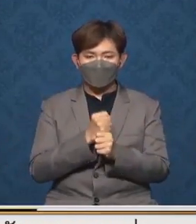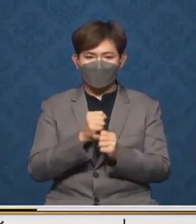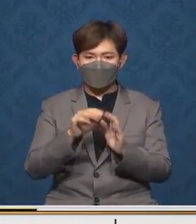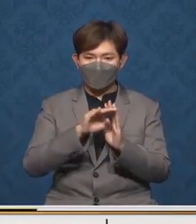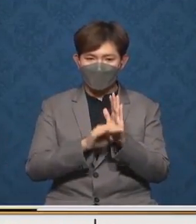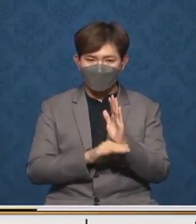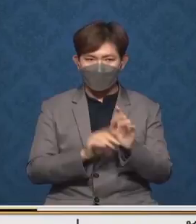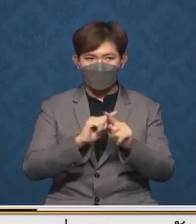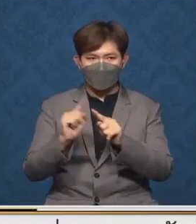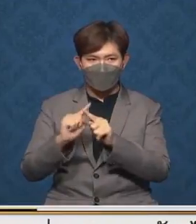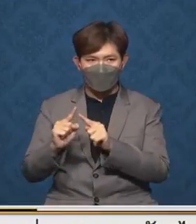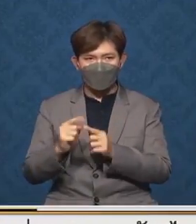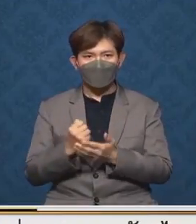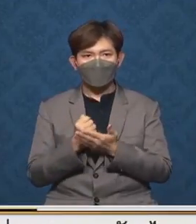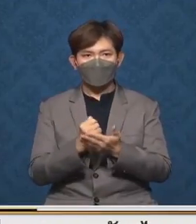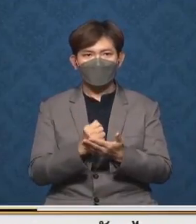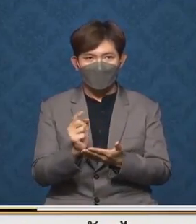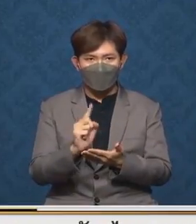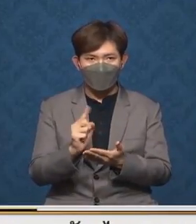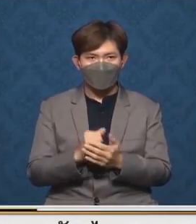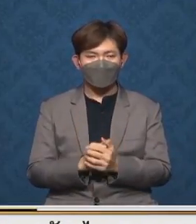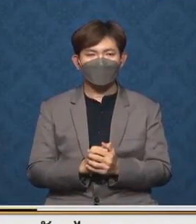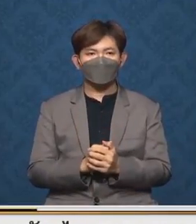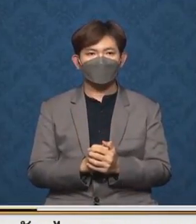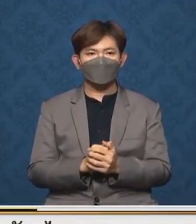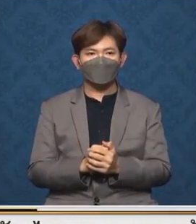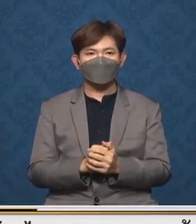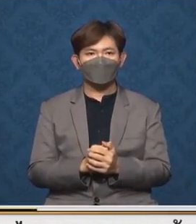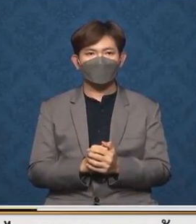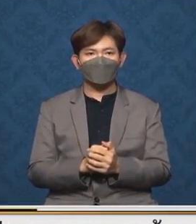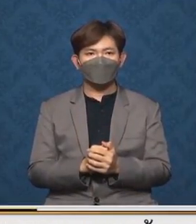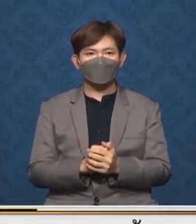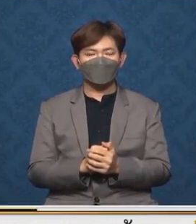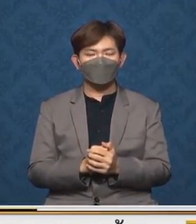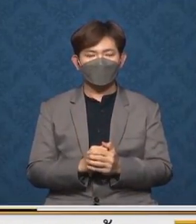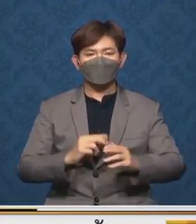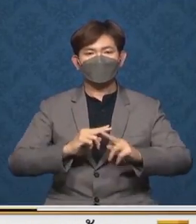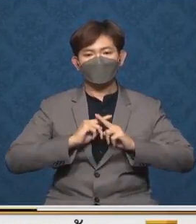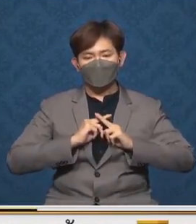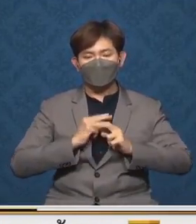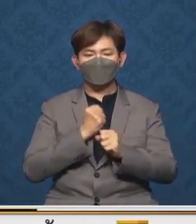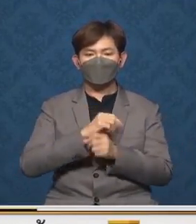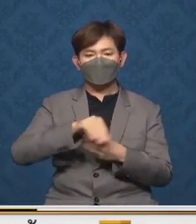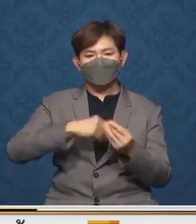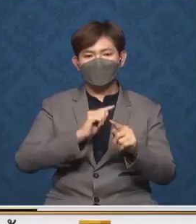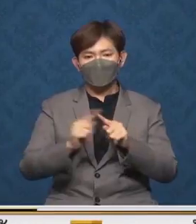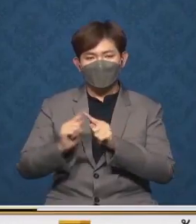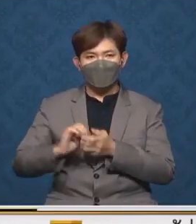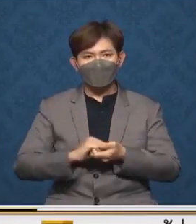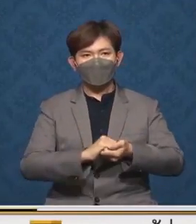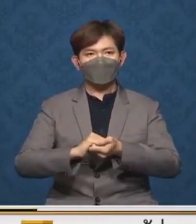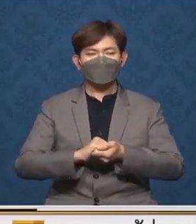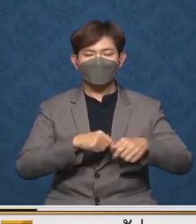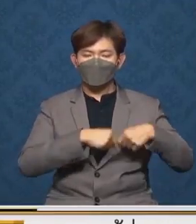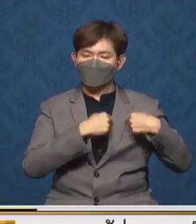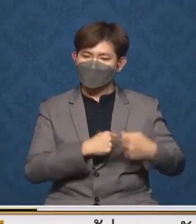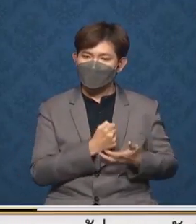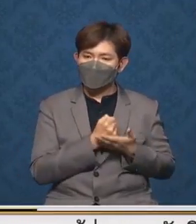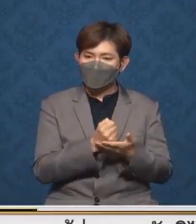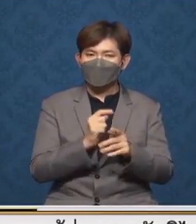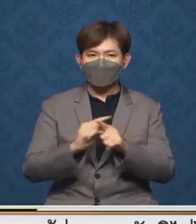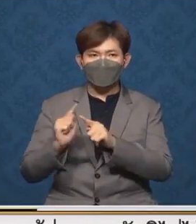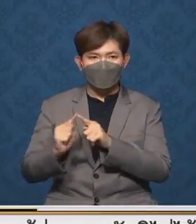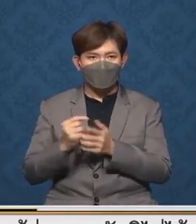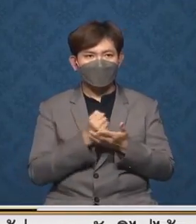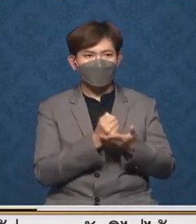ที่ปรับมาตามลำดับนะครับและตลอดจนภาคเอกชนธุรกิจที่ร่วมมือกันจิตอาสาต่างๆนะครับที่เข